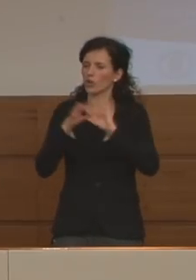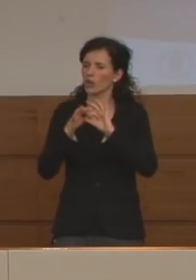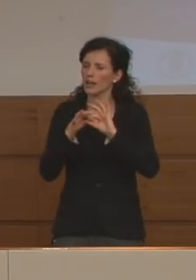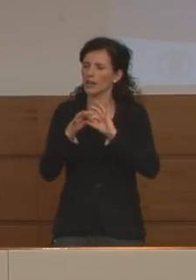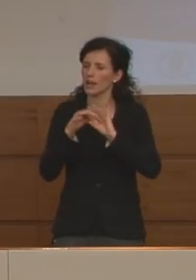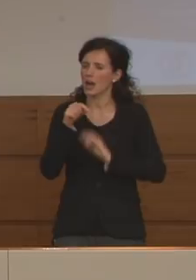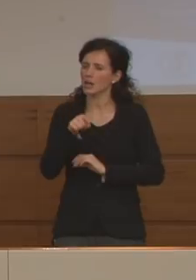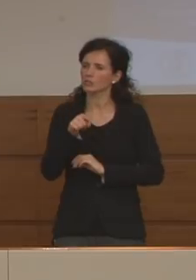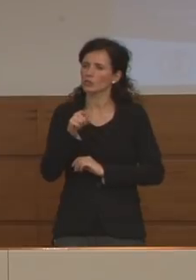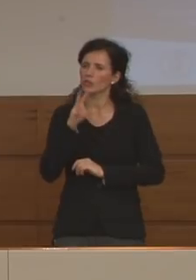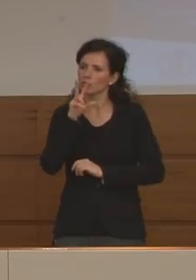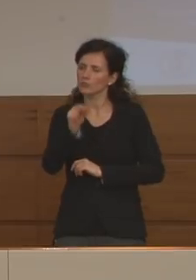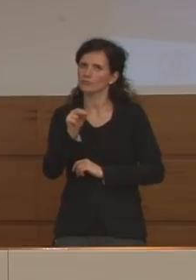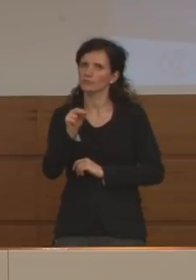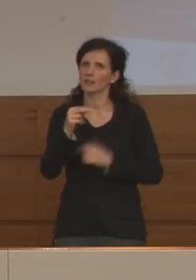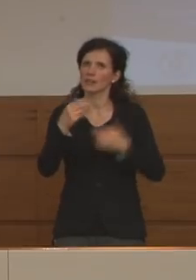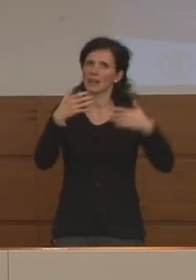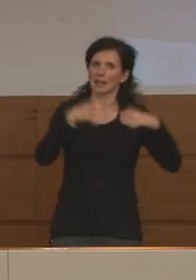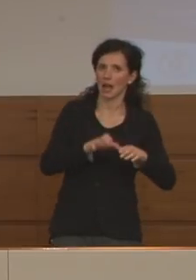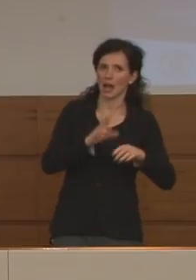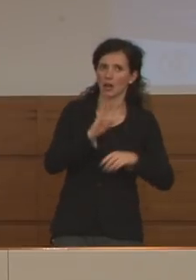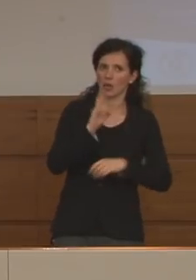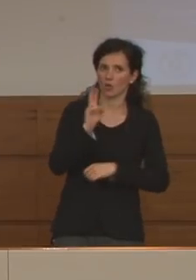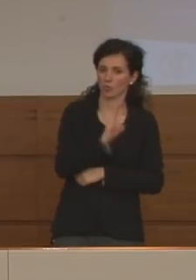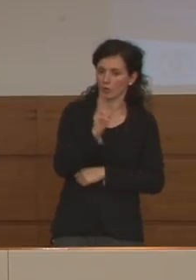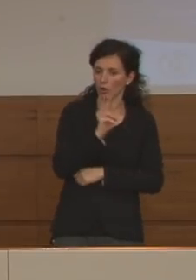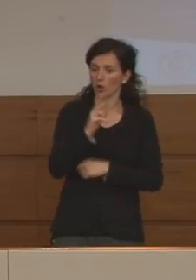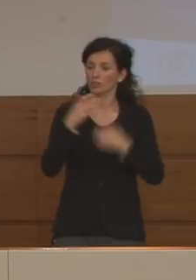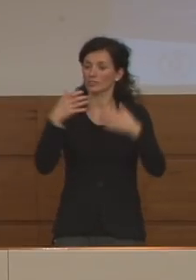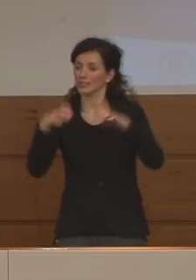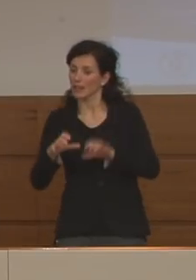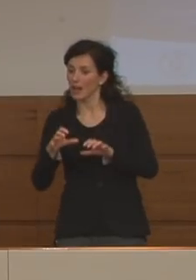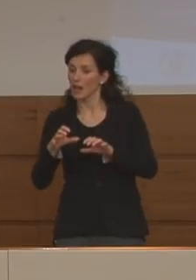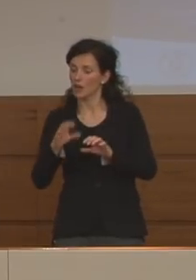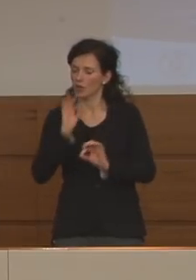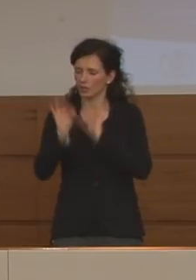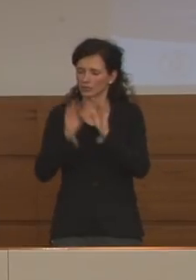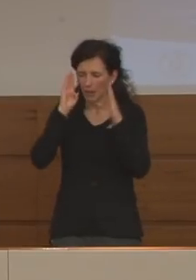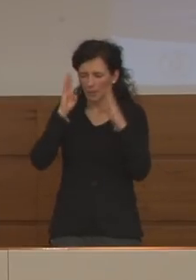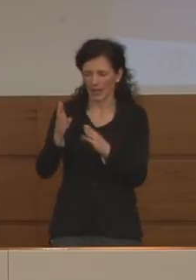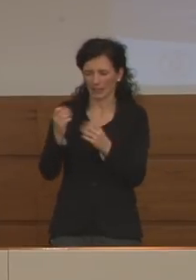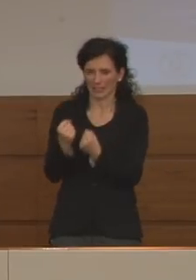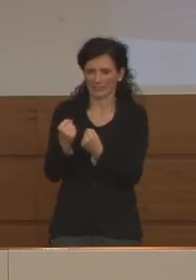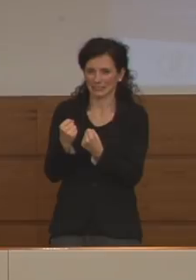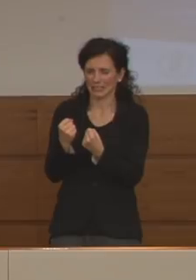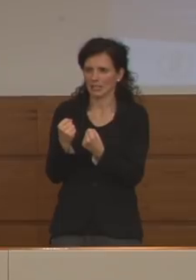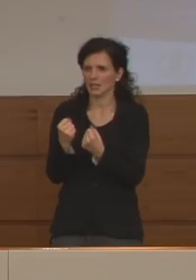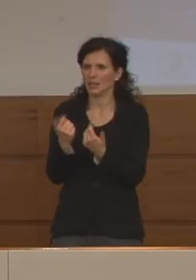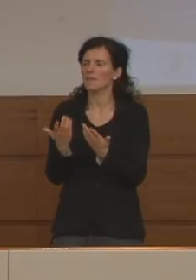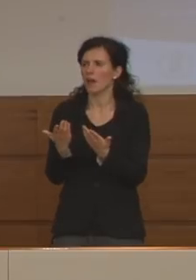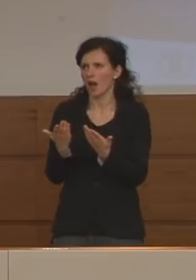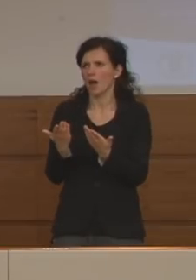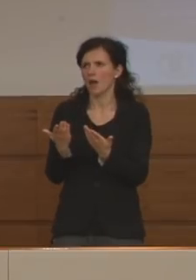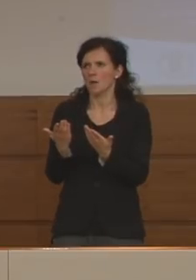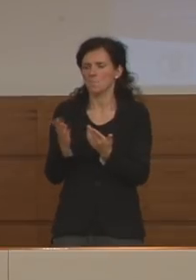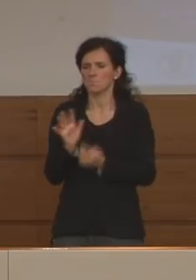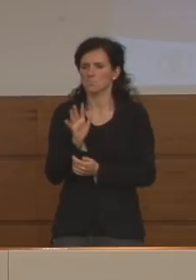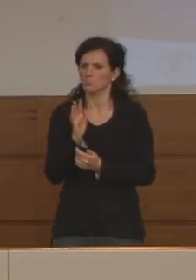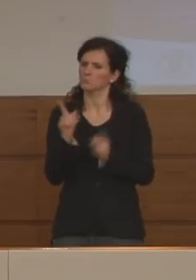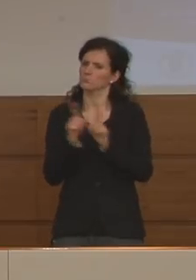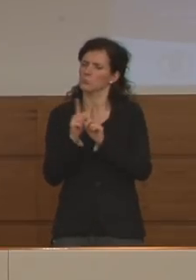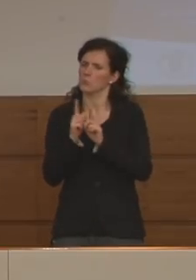dicendo lei che il calo dei morti e il calo anche dei pazienti ricoverati in terapia intensiva sia un fatto positivo